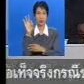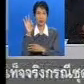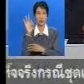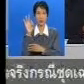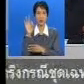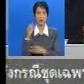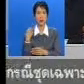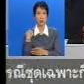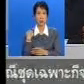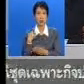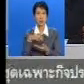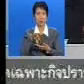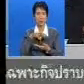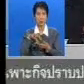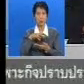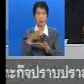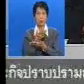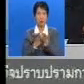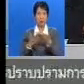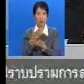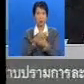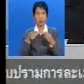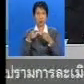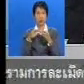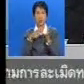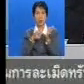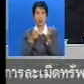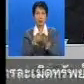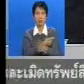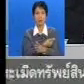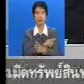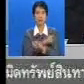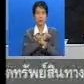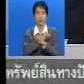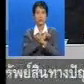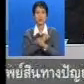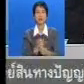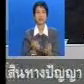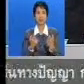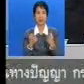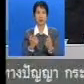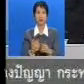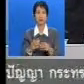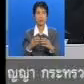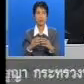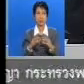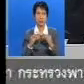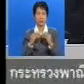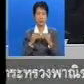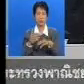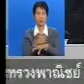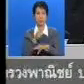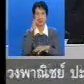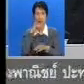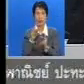นในการพูดคุยกันรวมถึงพูดถึงเรื่องของวัคซีนด้วยนะคะนอกจากนี้ทางการเมืองไทยค่ะวันนี้ก็มีการประชุมนัดแรกของคณะกรรมการสมานฉันท์เพื่อปฏิ